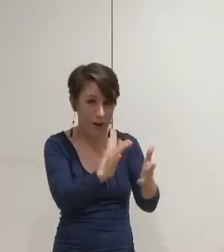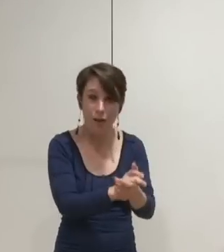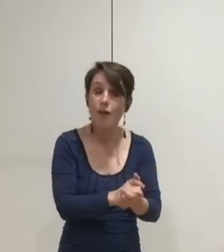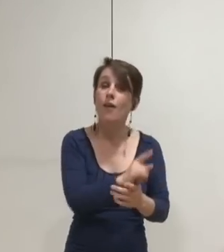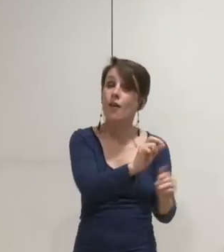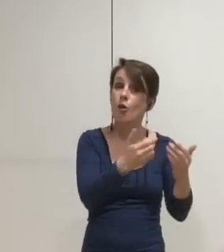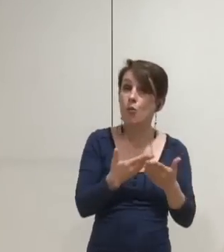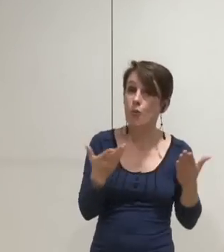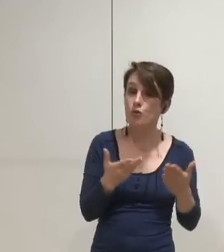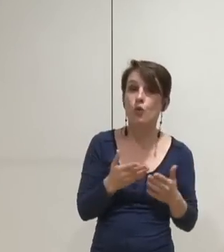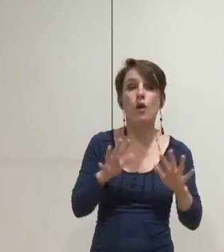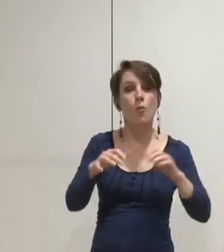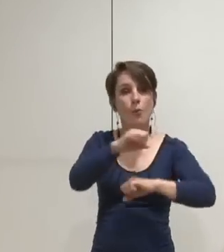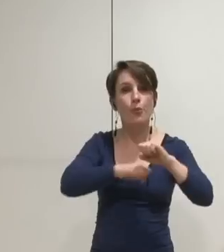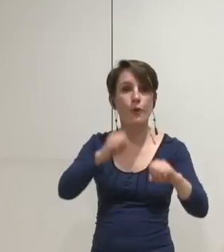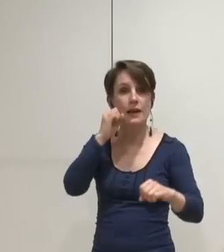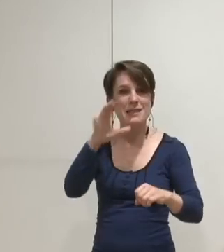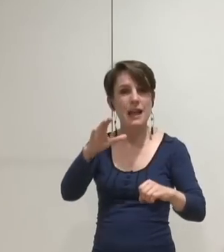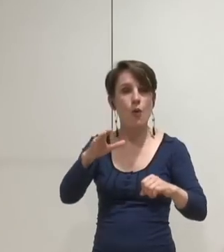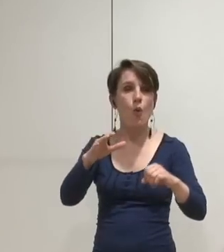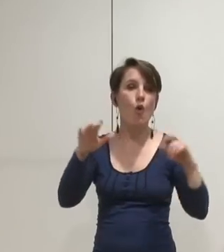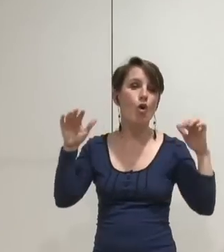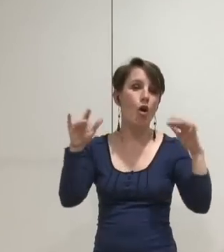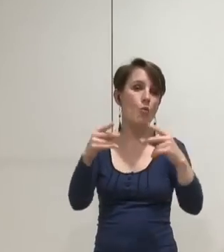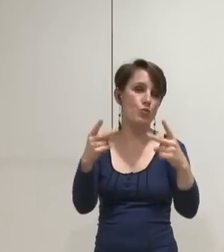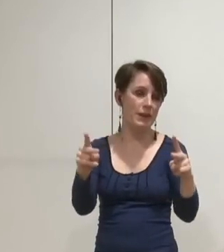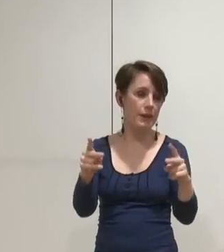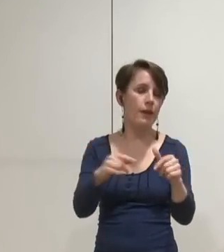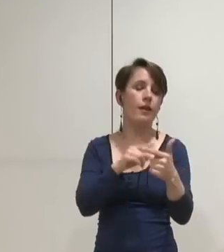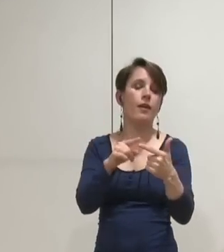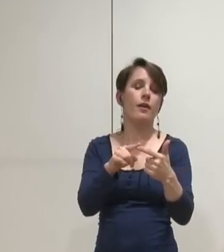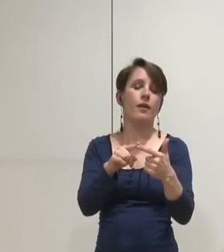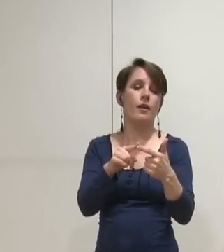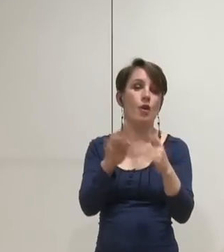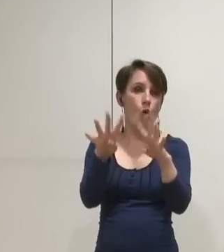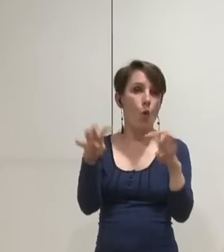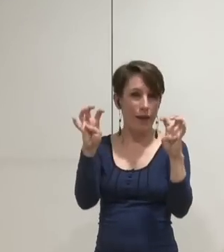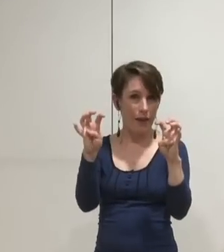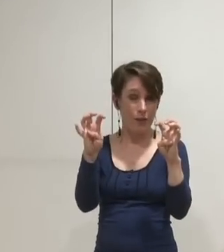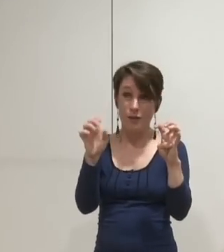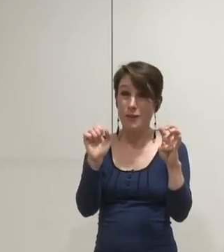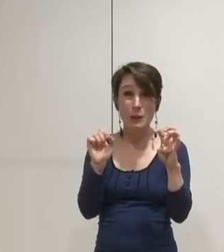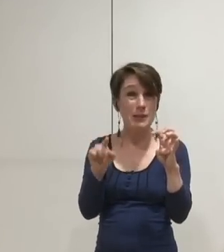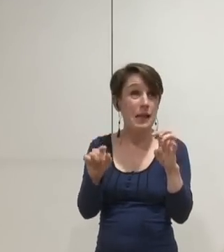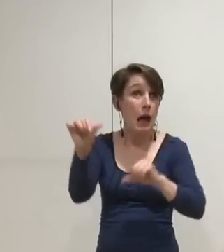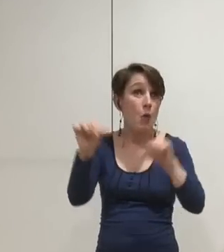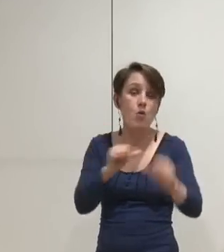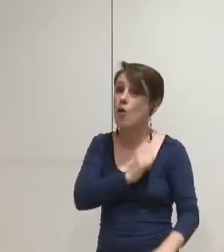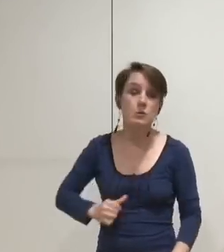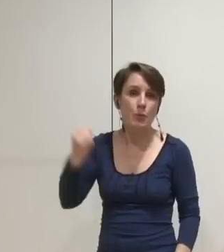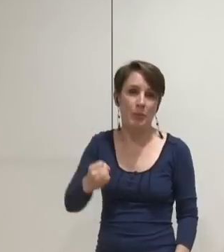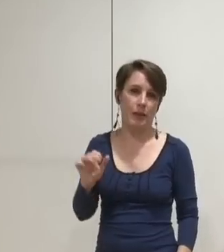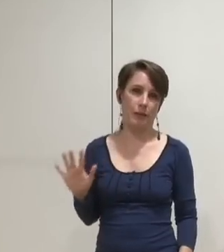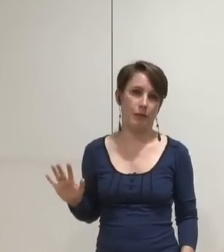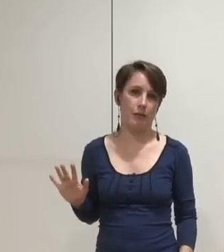qui étaient les salons grand public et les congrès on est au cœur de tout ce qui est plus concurrentiel et aujourd'hui c'est